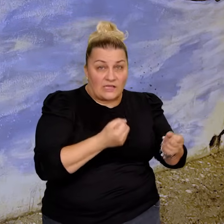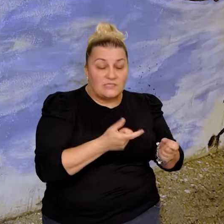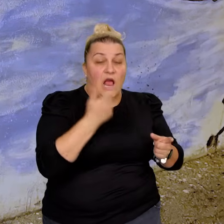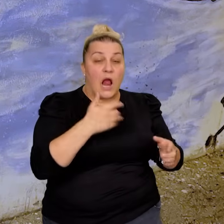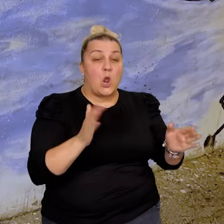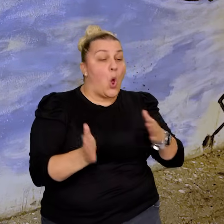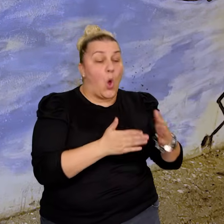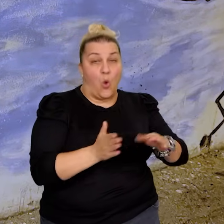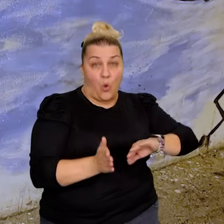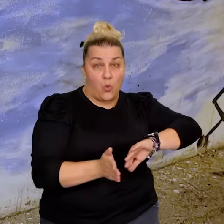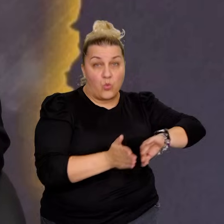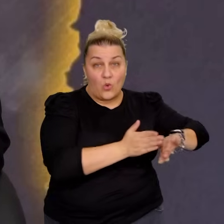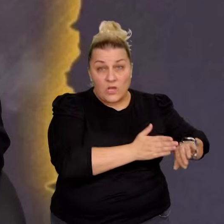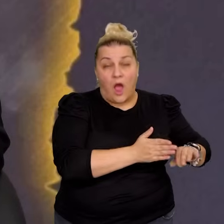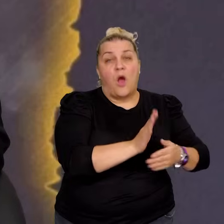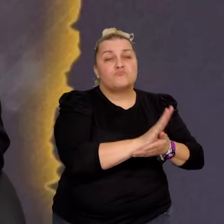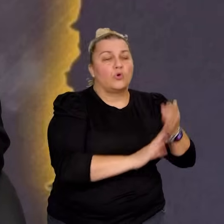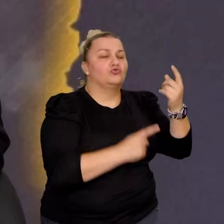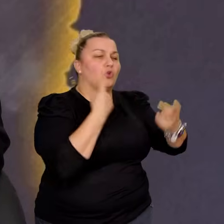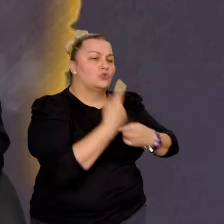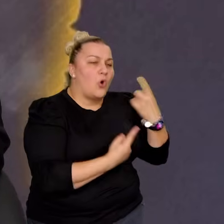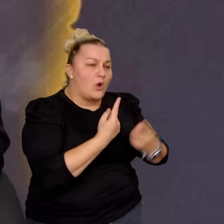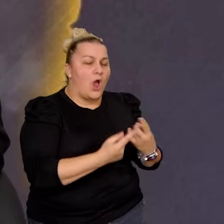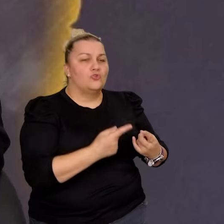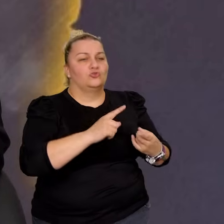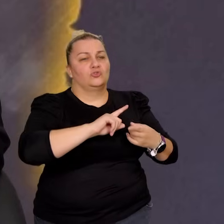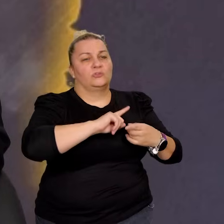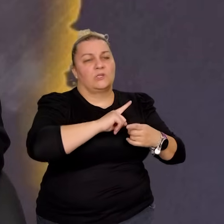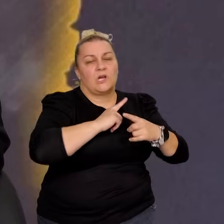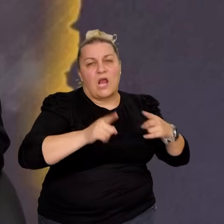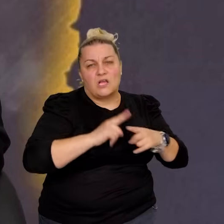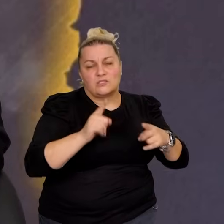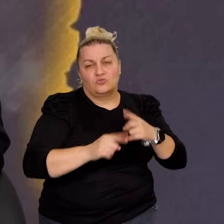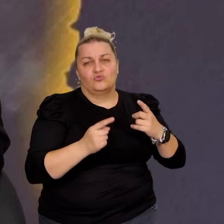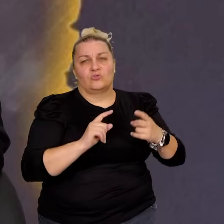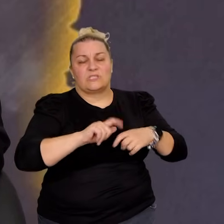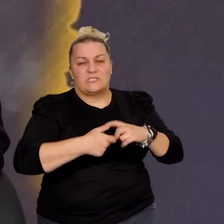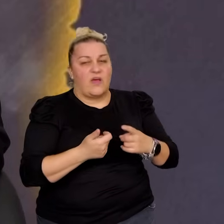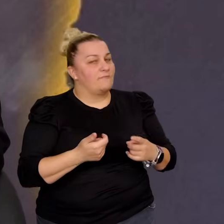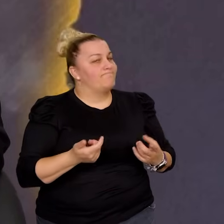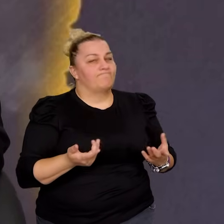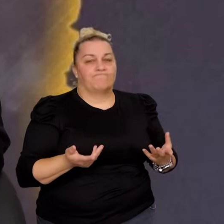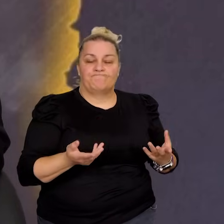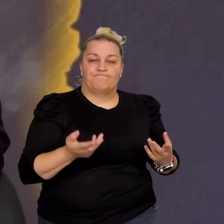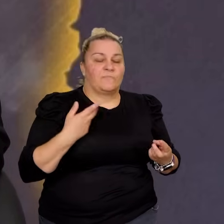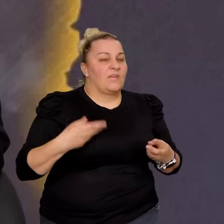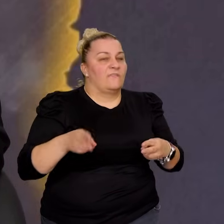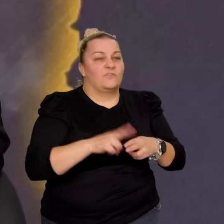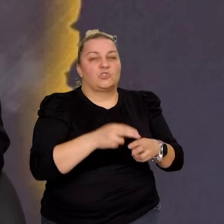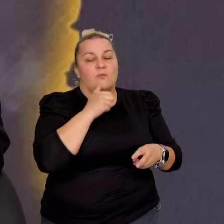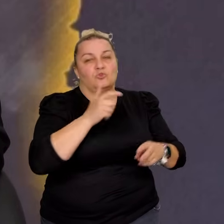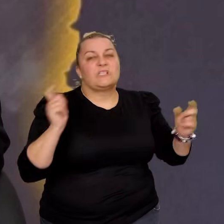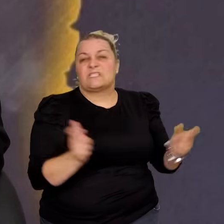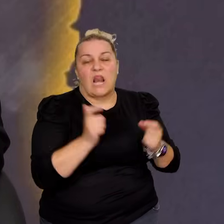poslije same Oluje počeli su se događati stvari i jednostavno više tu nema prostora za